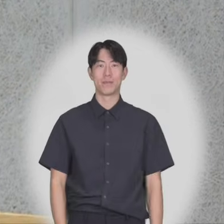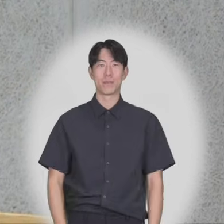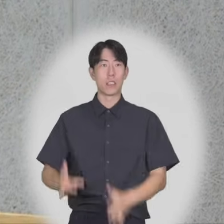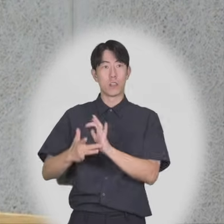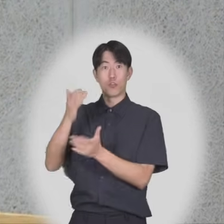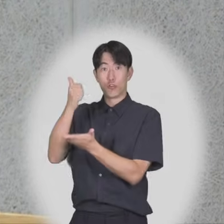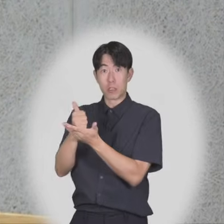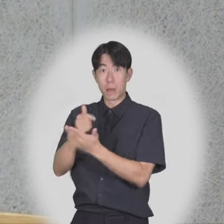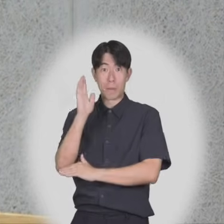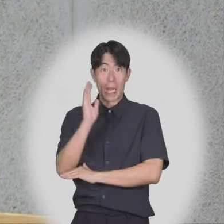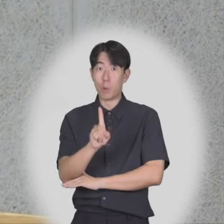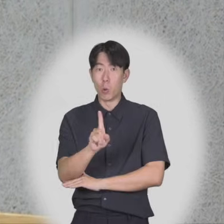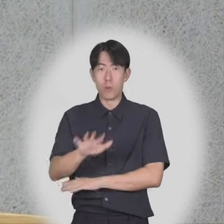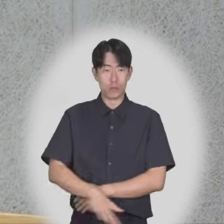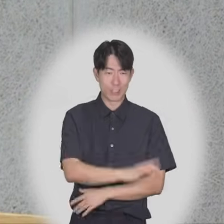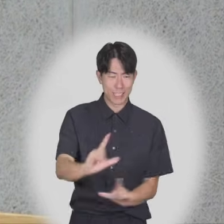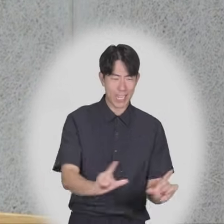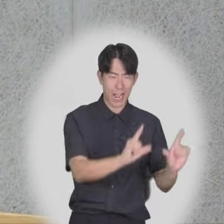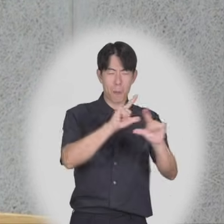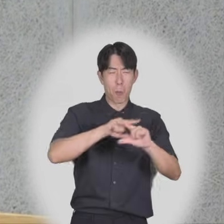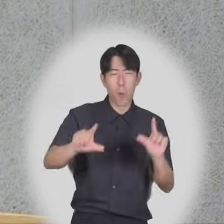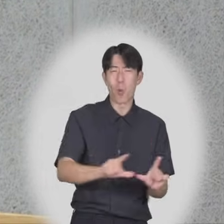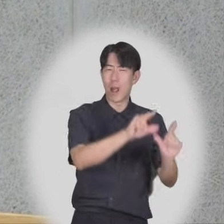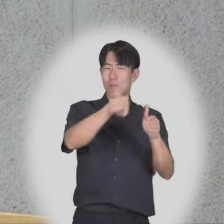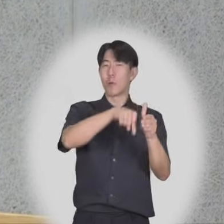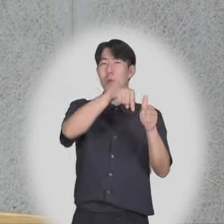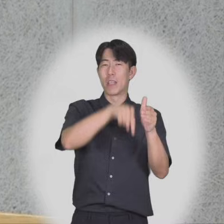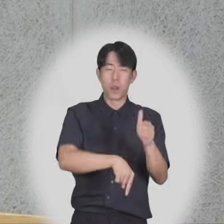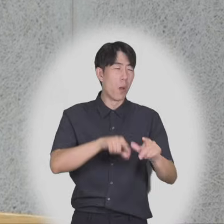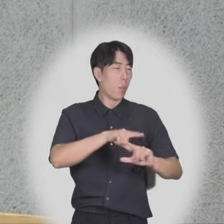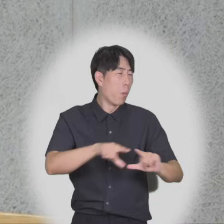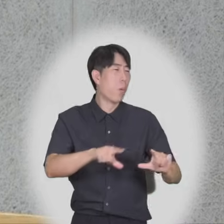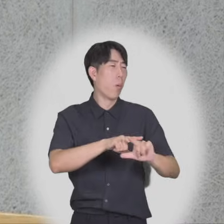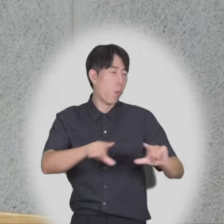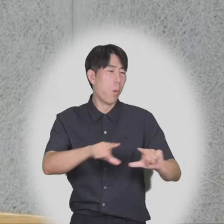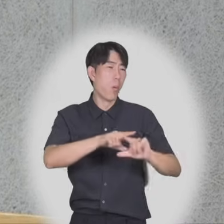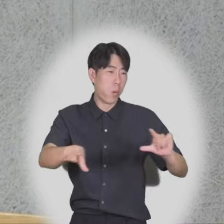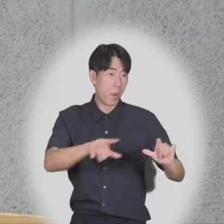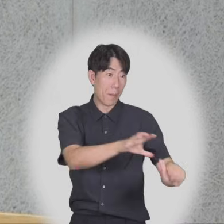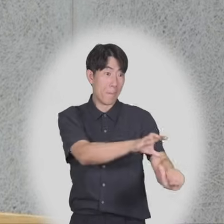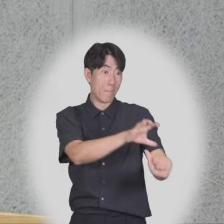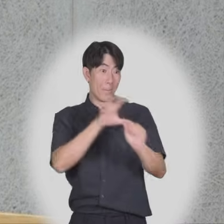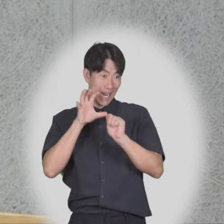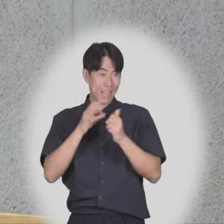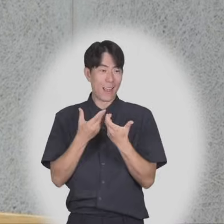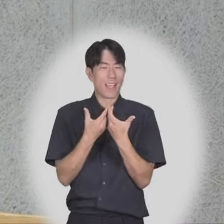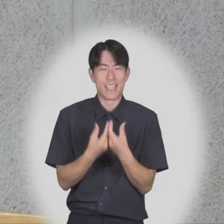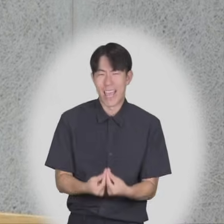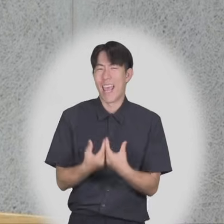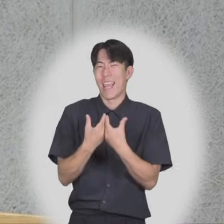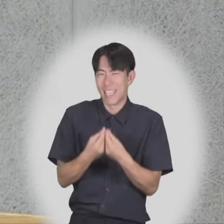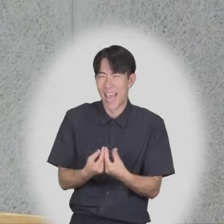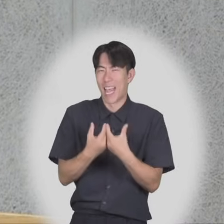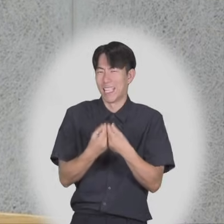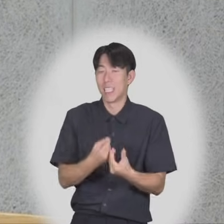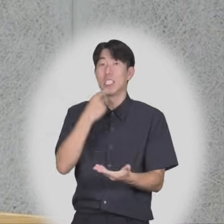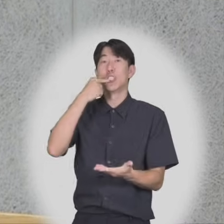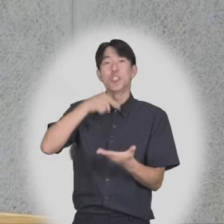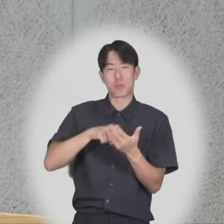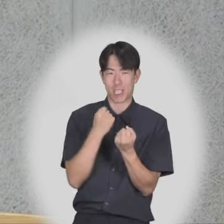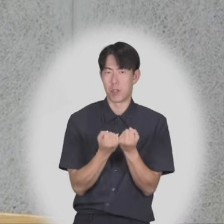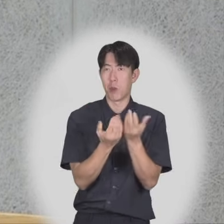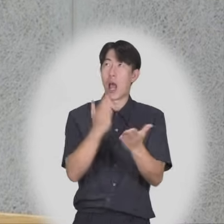삶 속에서 늘 경험할 수 있는 그런 평범한 일들을 소재로 삼아가지고 하나님